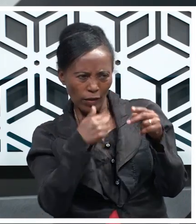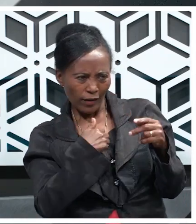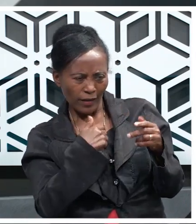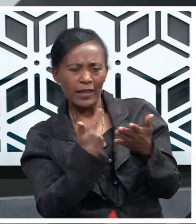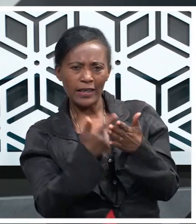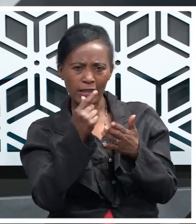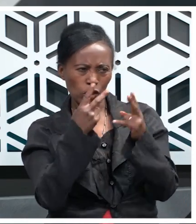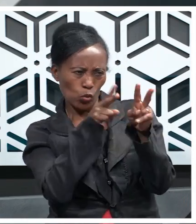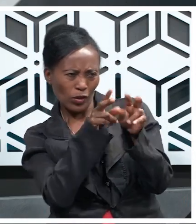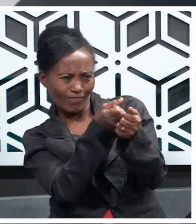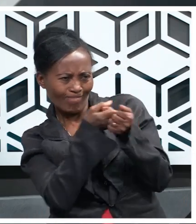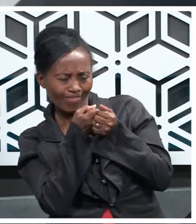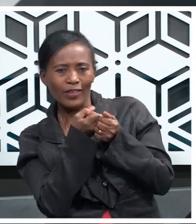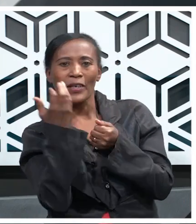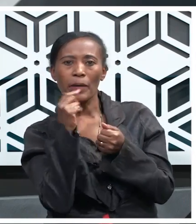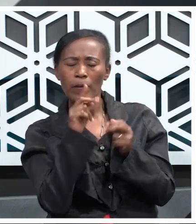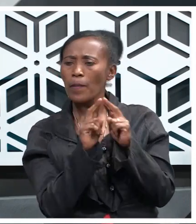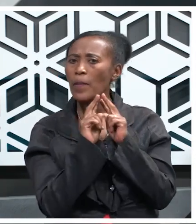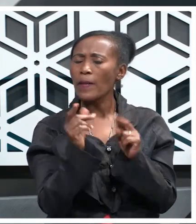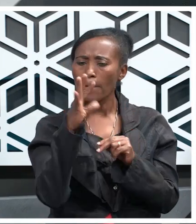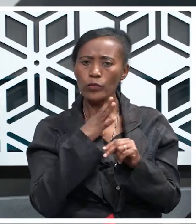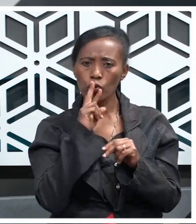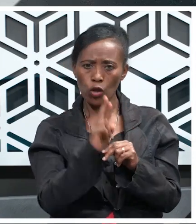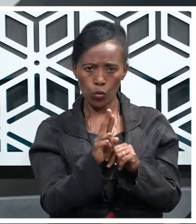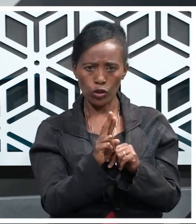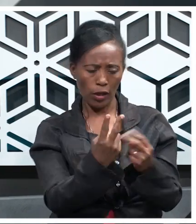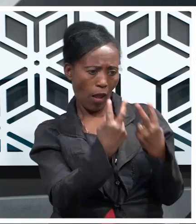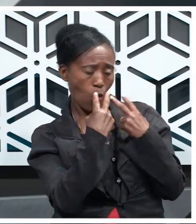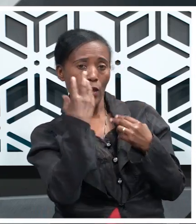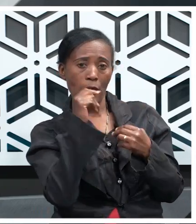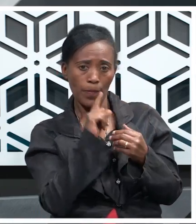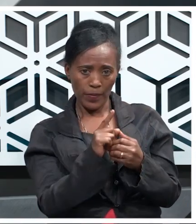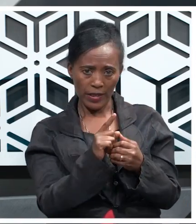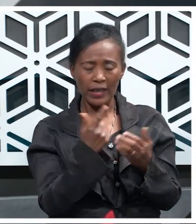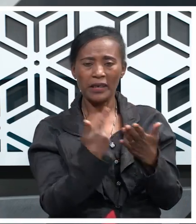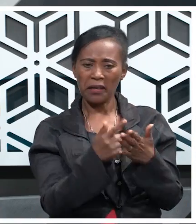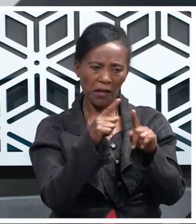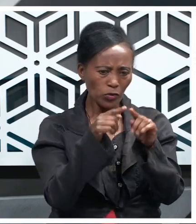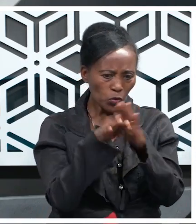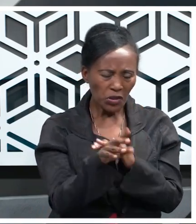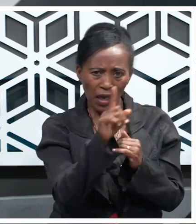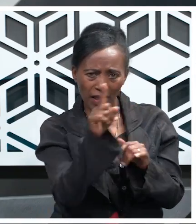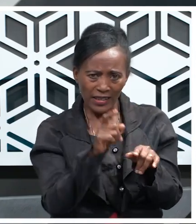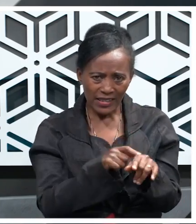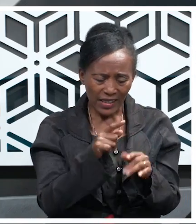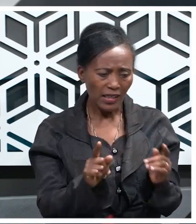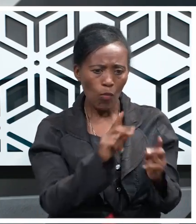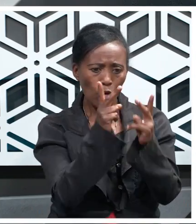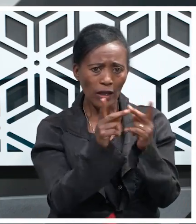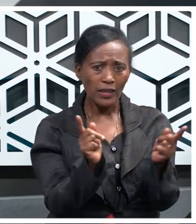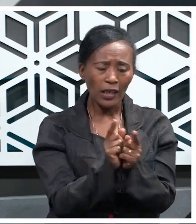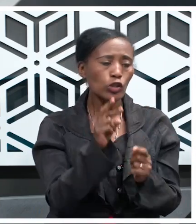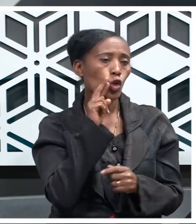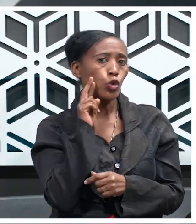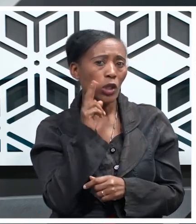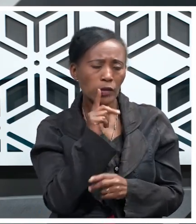በጣም ትኩረታቸው ነው ብዙ ሰዎችን ትኩረት ነው ይሳቡና በጣም ብዙ ሰዎች እንደውም ይያሉኝ የነበረው የታክሲ ሲያገኙ ወይ አንዳንድ ቦታ ላይ